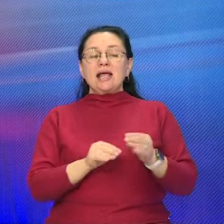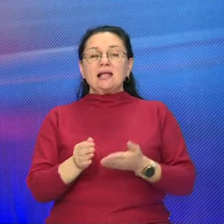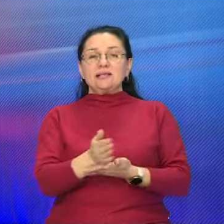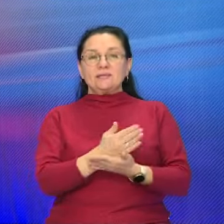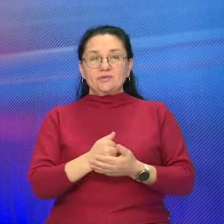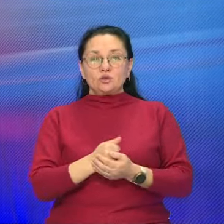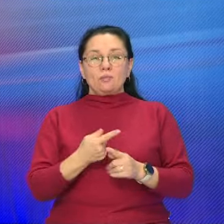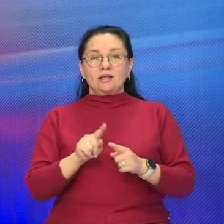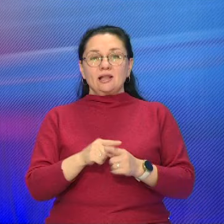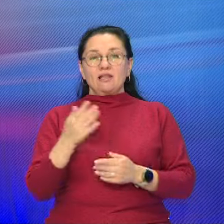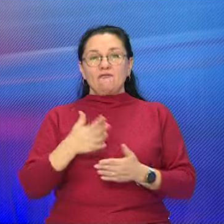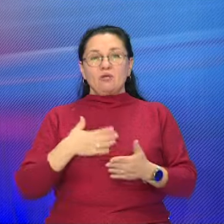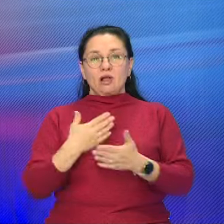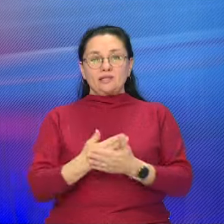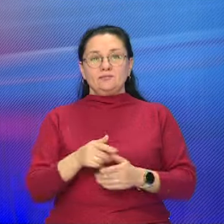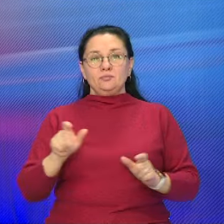і яго валанцёрамі.